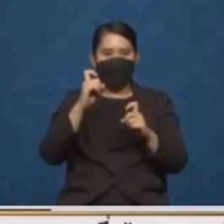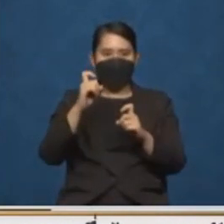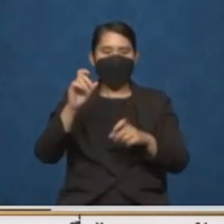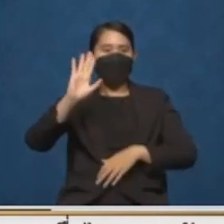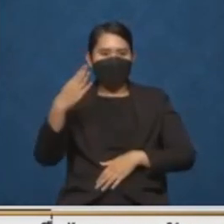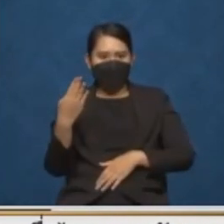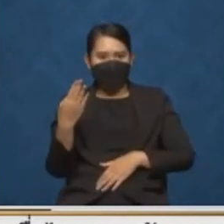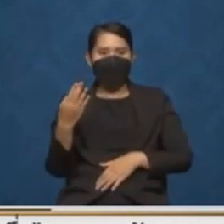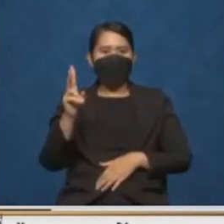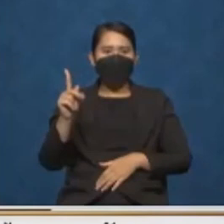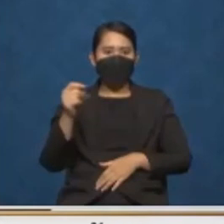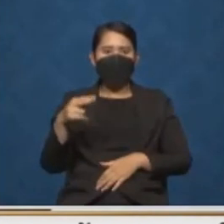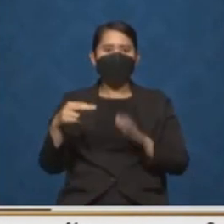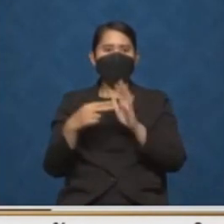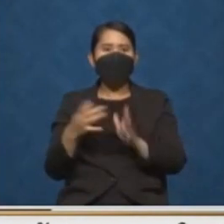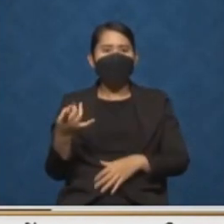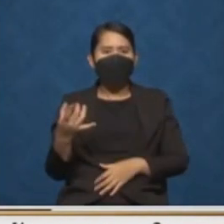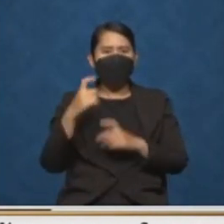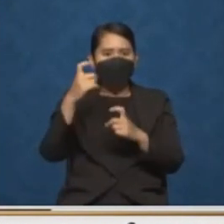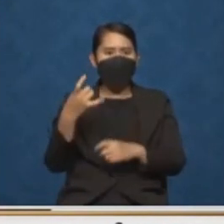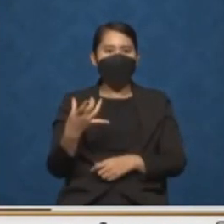ือสารอะไรมัไม่มีครับ